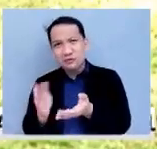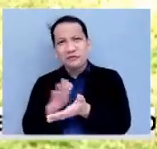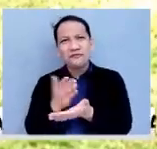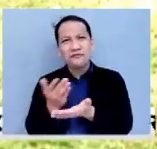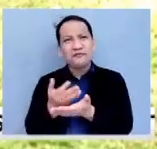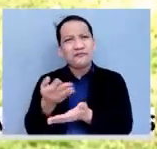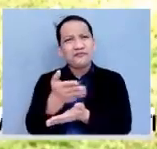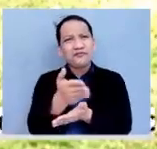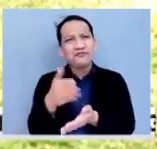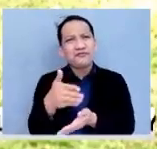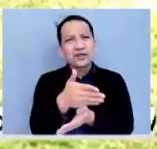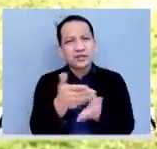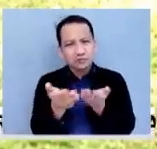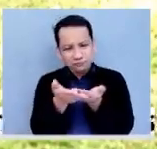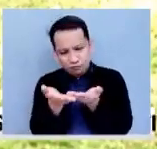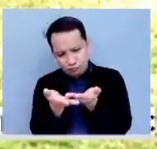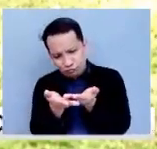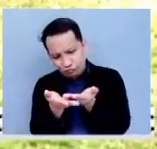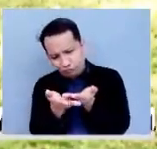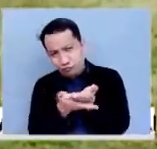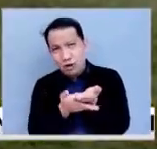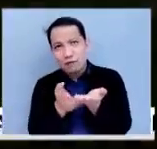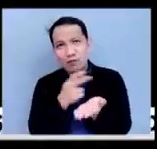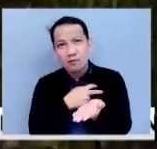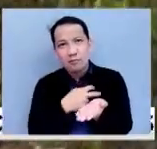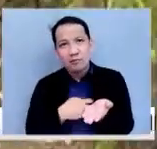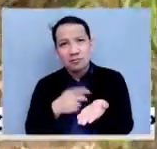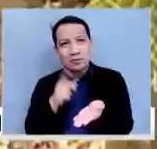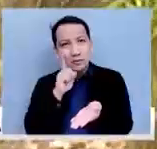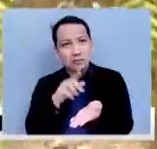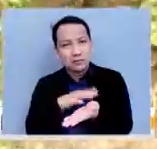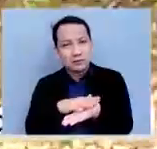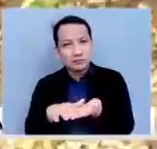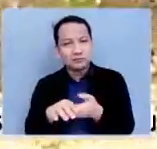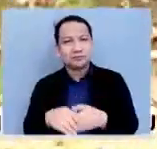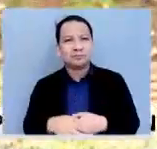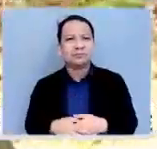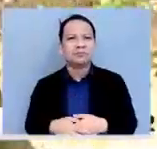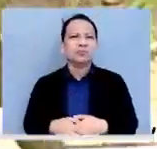na buto, tinik at saka balat.